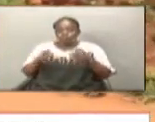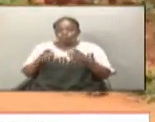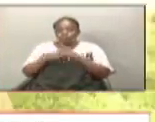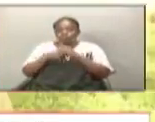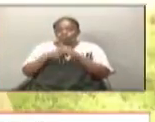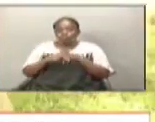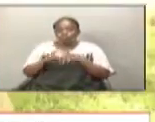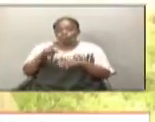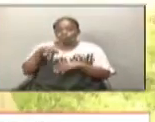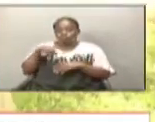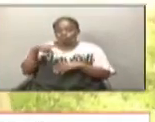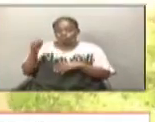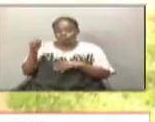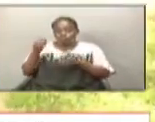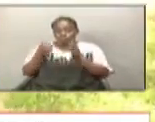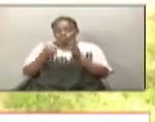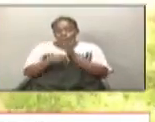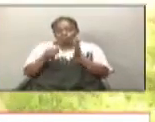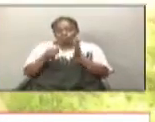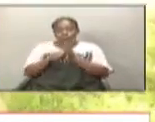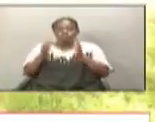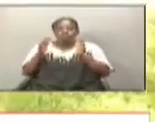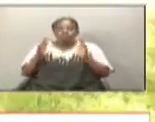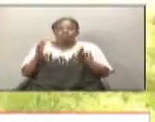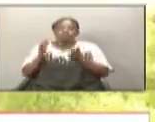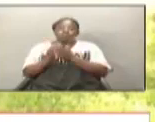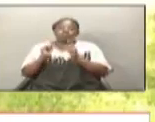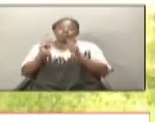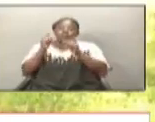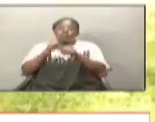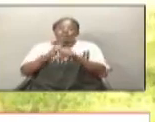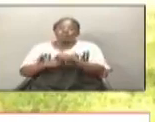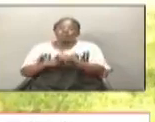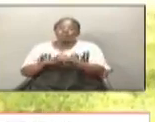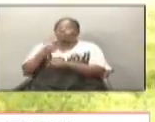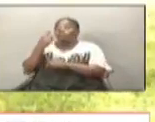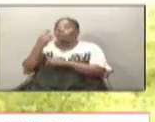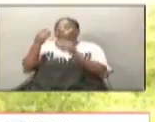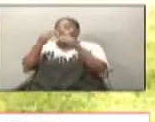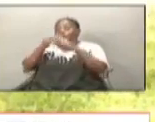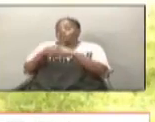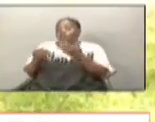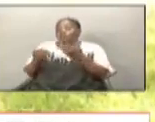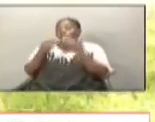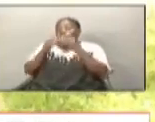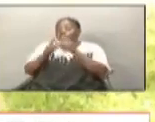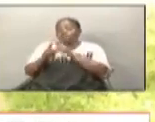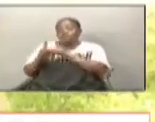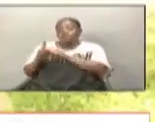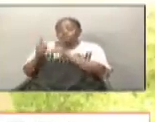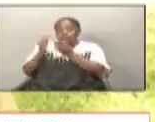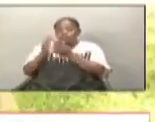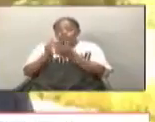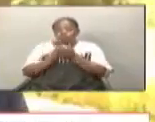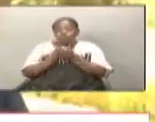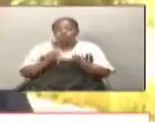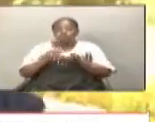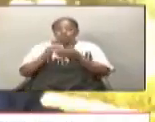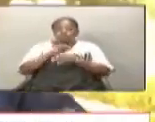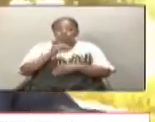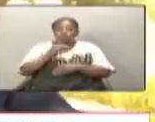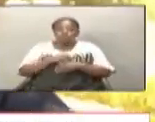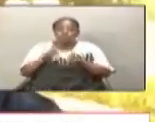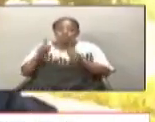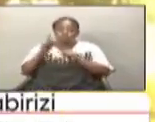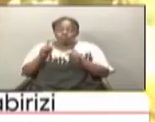ne bagenda. Otalo lwabadde lw'amaanyi nnyo kuba bazze essaawa musanvu ogw'ekiro. Ne twebaza aba security kubanga baatuyambye. Abantu